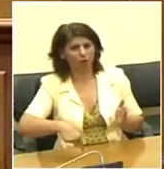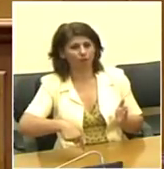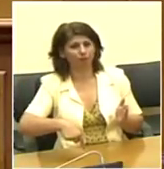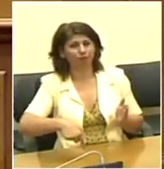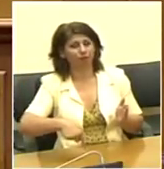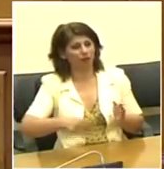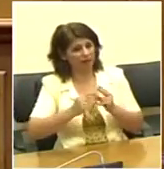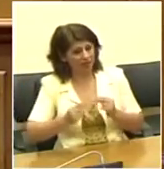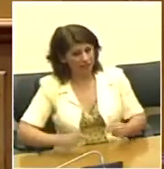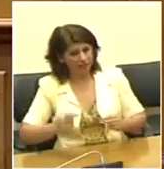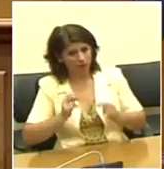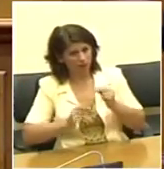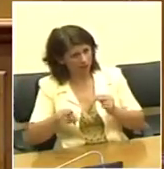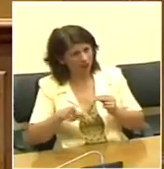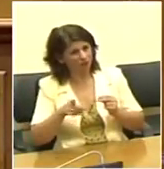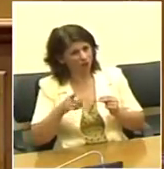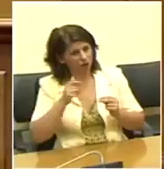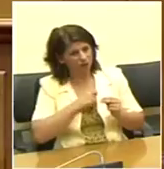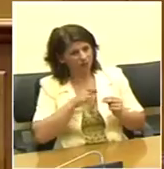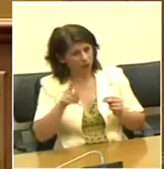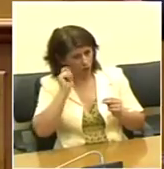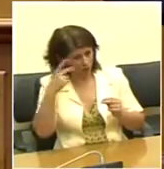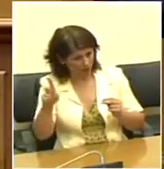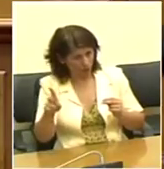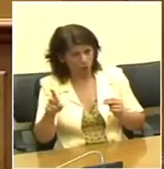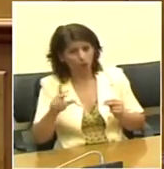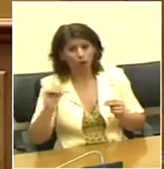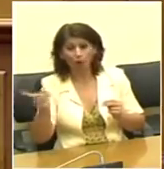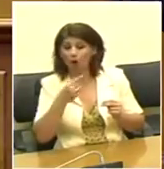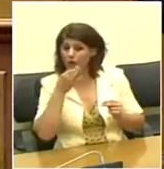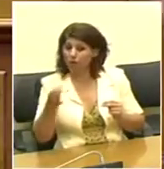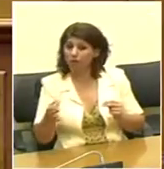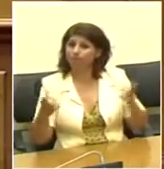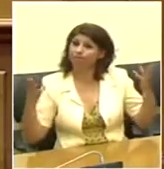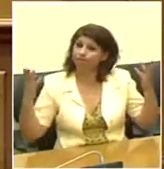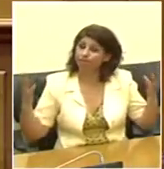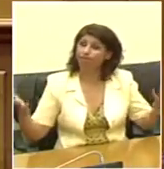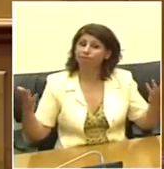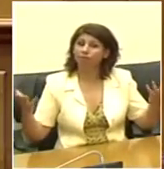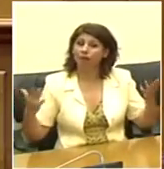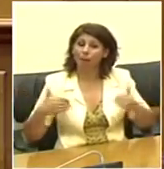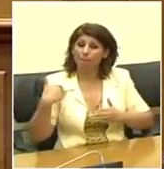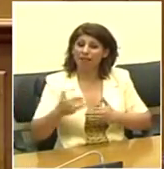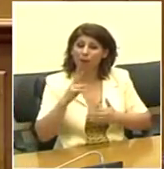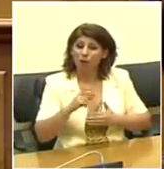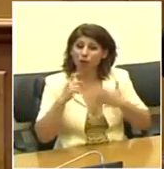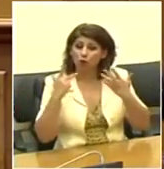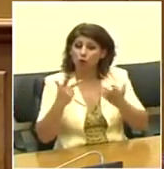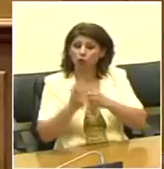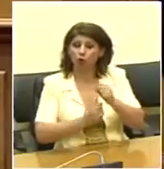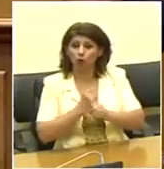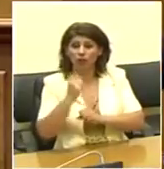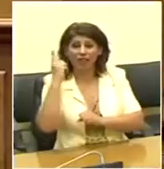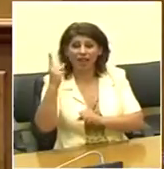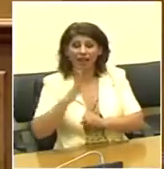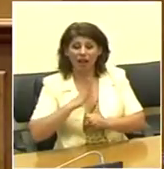προβλήματα. Αυτό θεωρείτε θα είναι το όνομά του. Ότι όλοι θα του πούνε επιτέλους μετά από 28 χρόνια ένας άνθρωπος